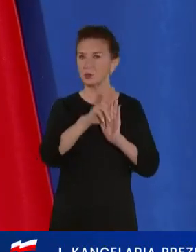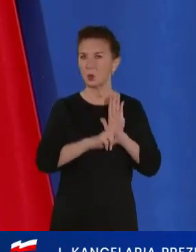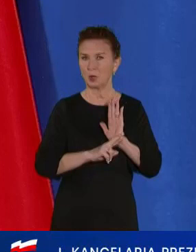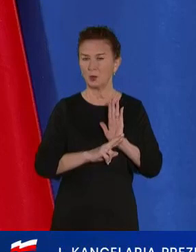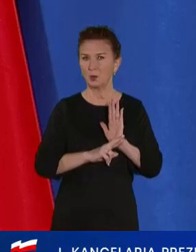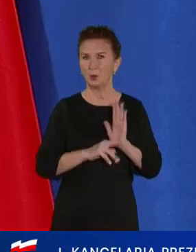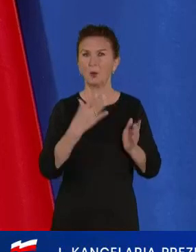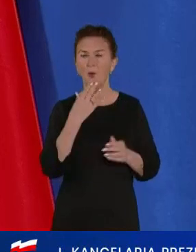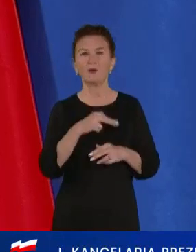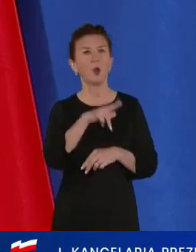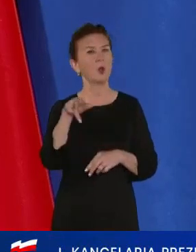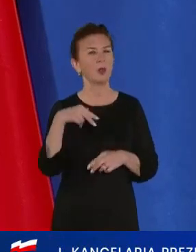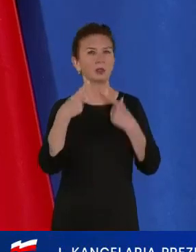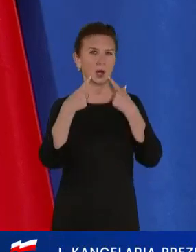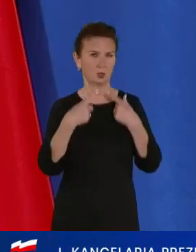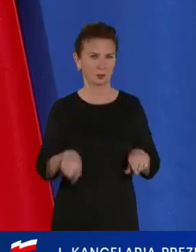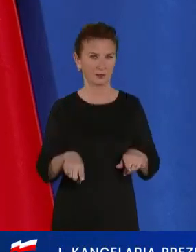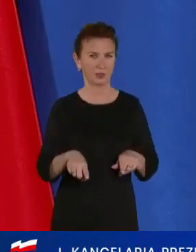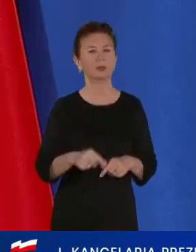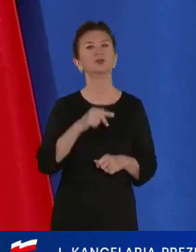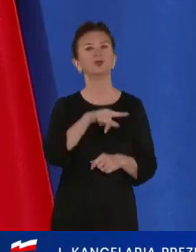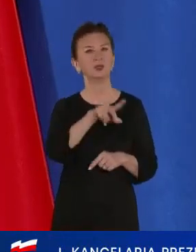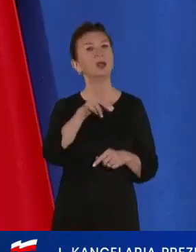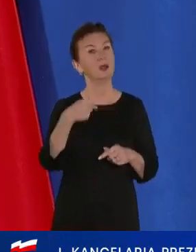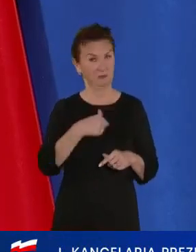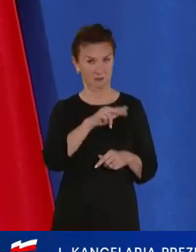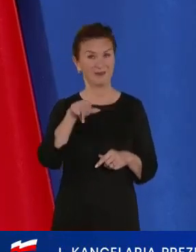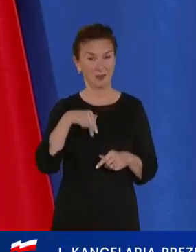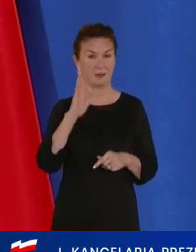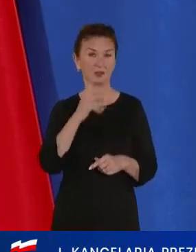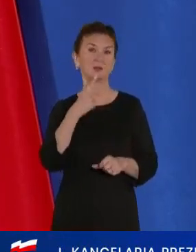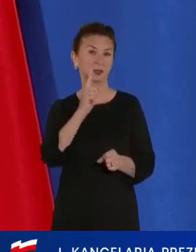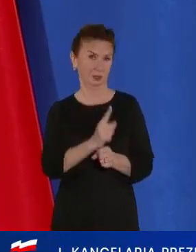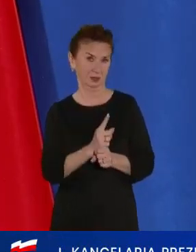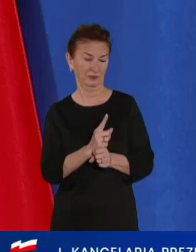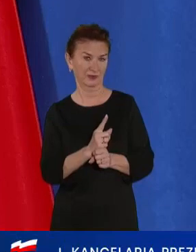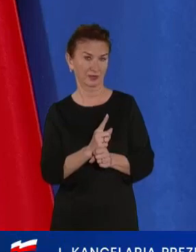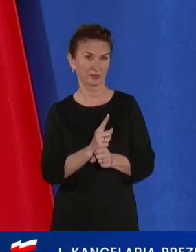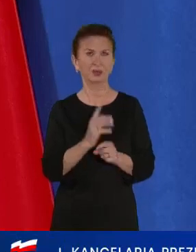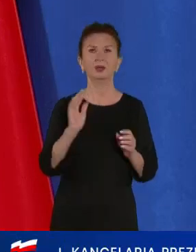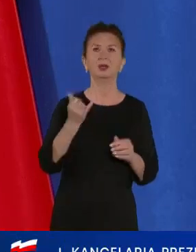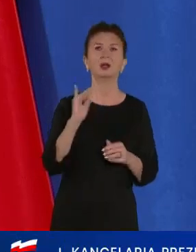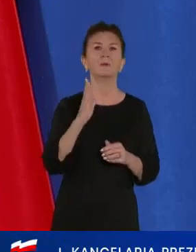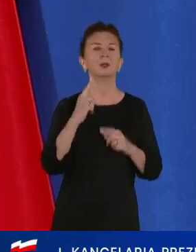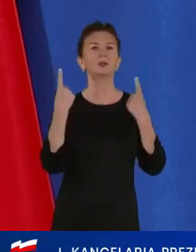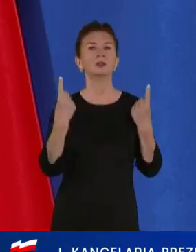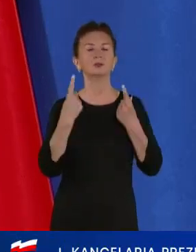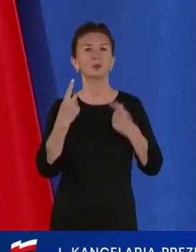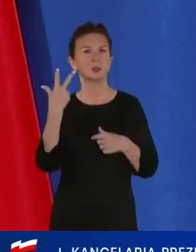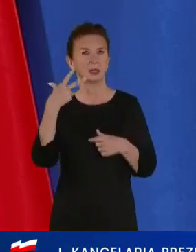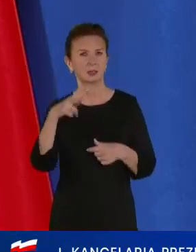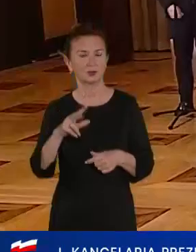naszej odpowiedzialności i to my będziemy decydowali o tym, gdzie będziemy za te 3 tygodnie. Dziękuję